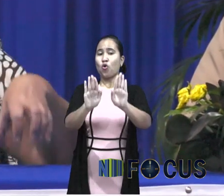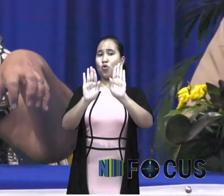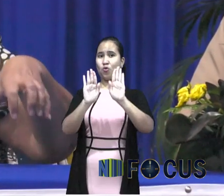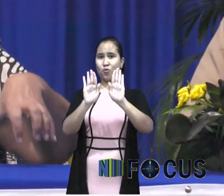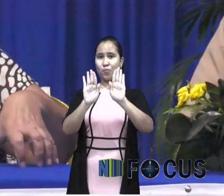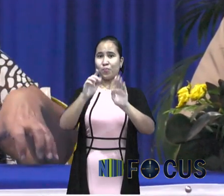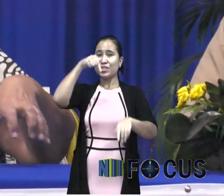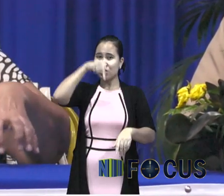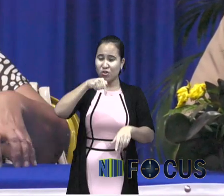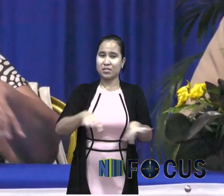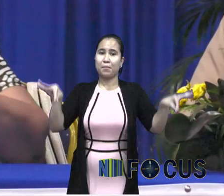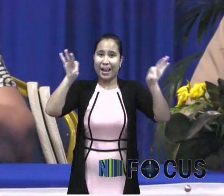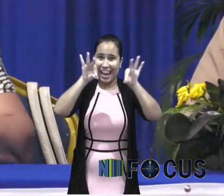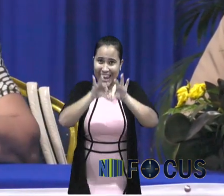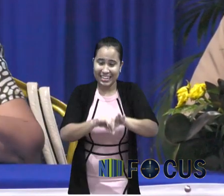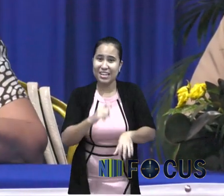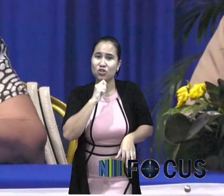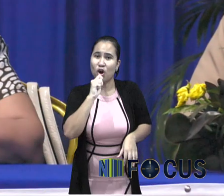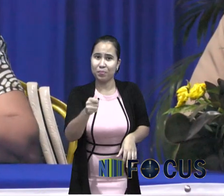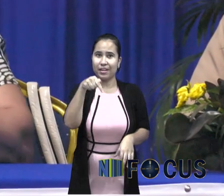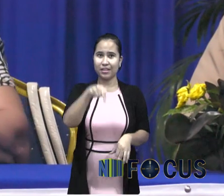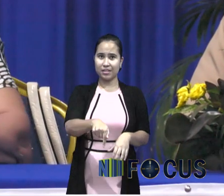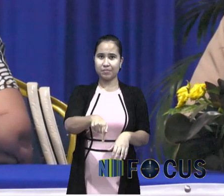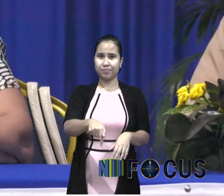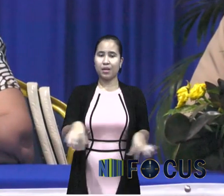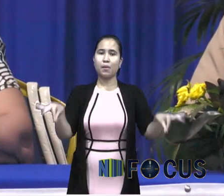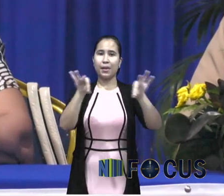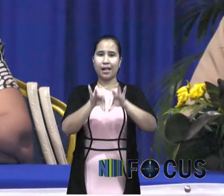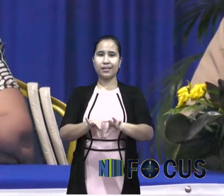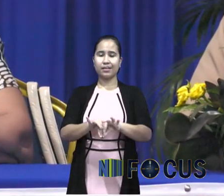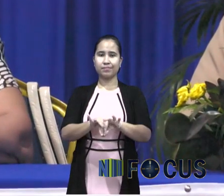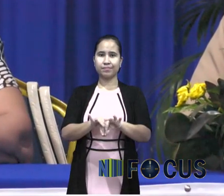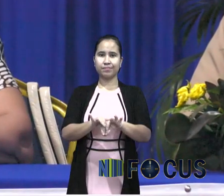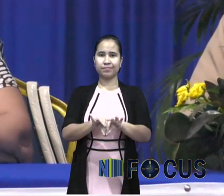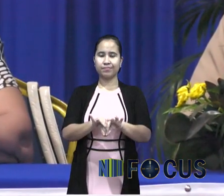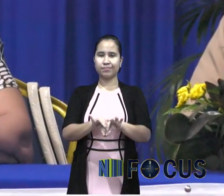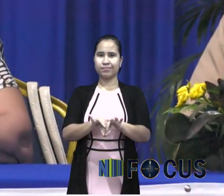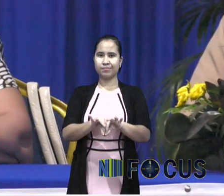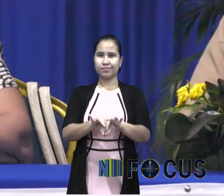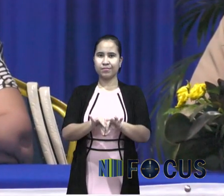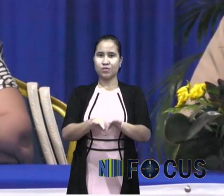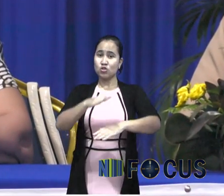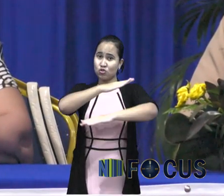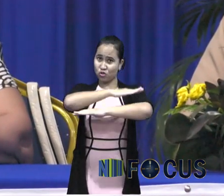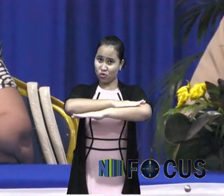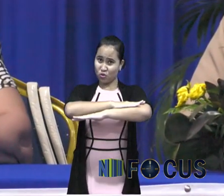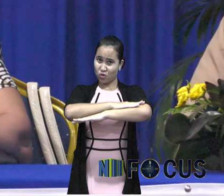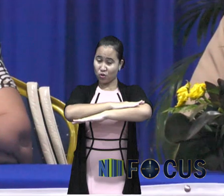nu onze belangrijkste opdracht is, is het belangrijk dat we de scholen